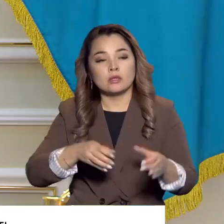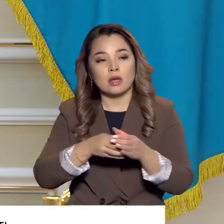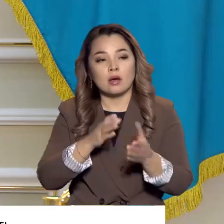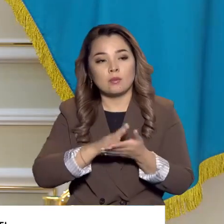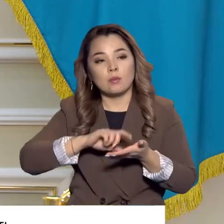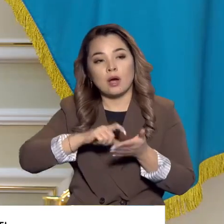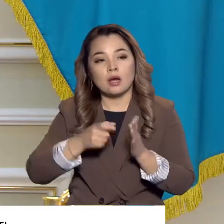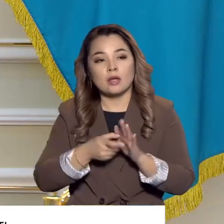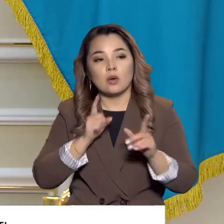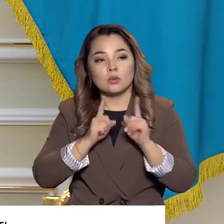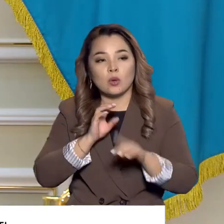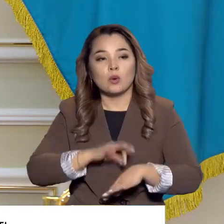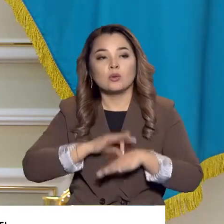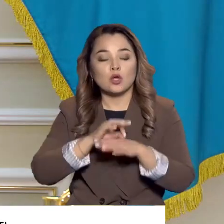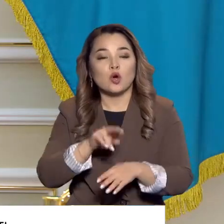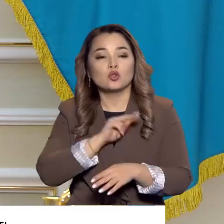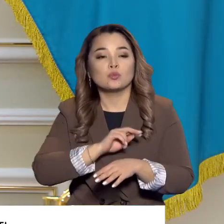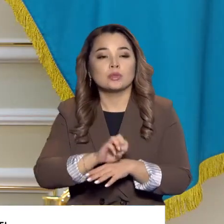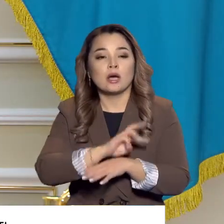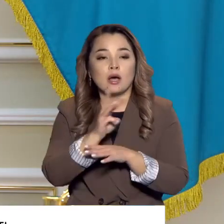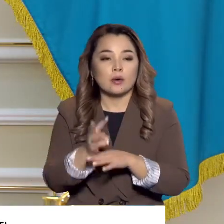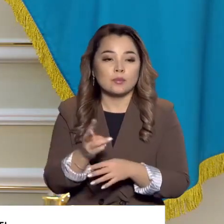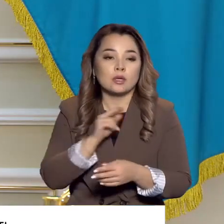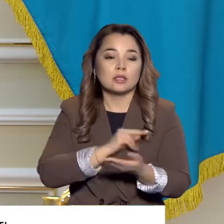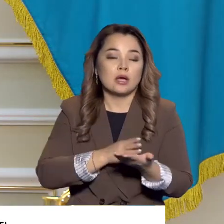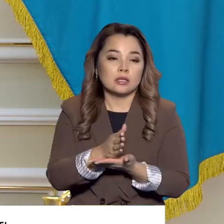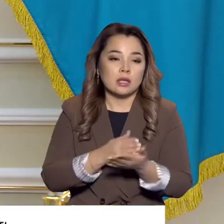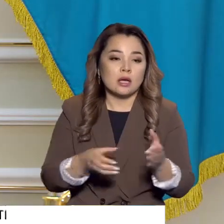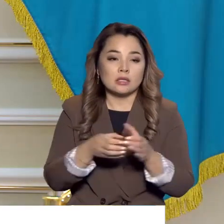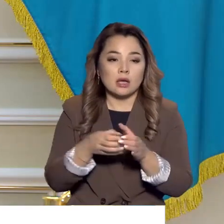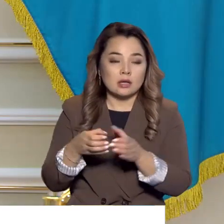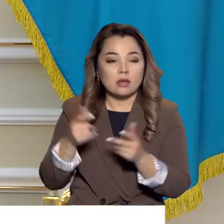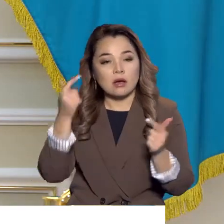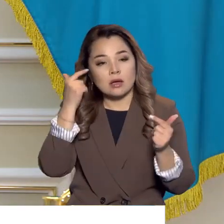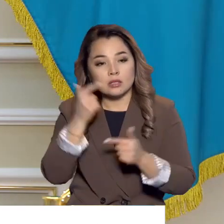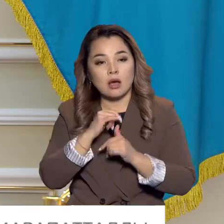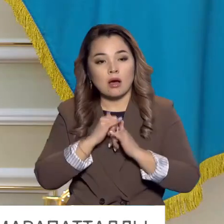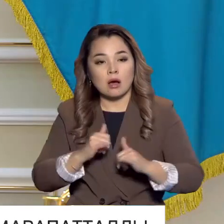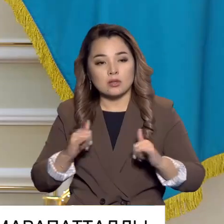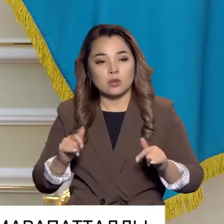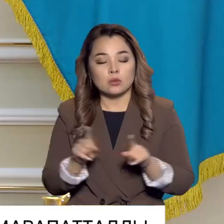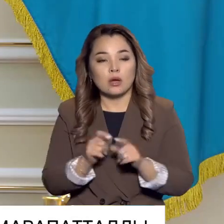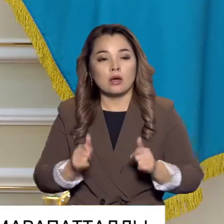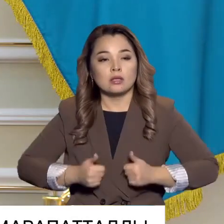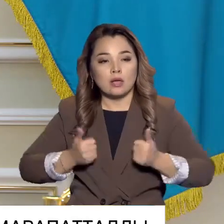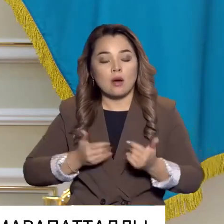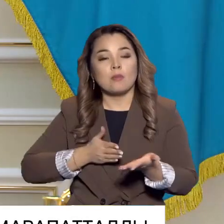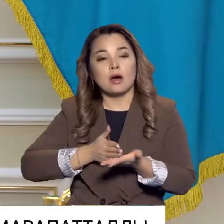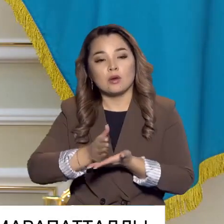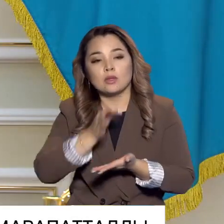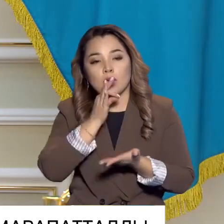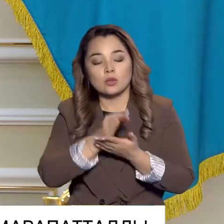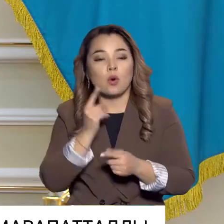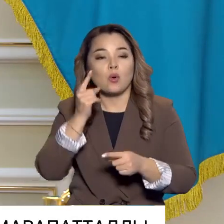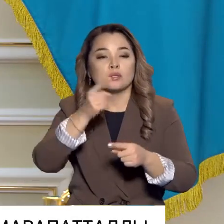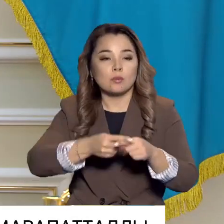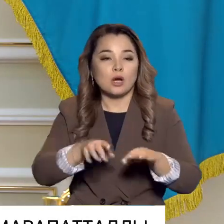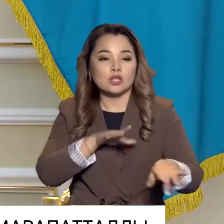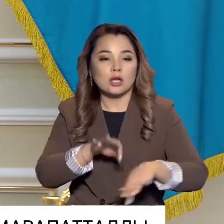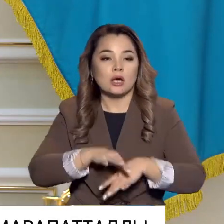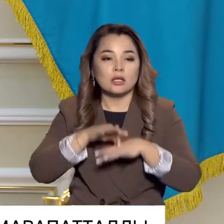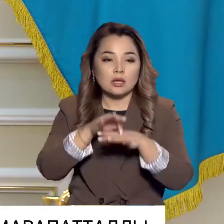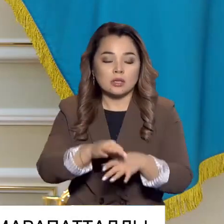палатасымен бірлесе отырып, жұмыспен қамтуды және қызметкерлердің біліктілігін арттыруды ынталандыруға бағытталған қосымша